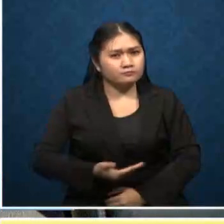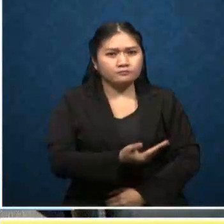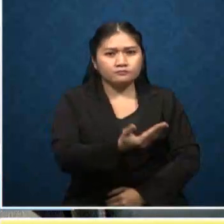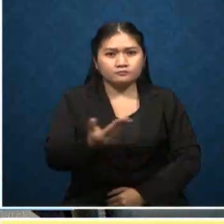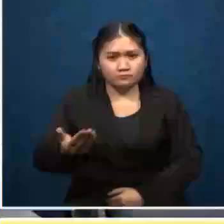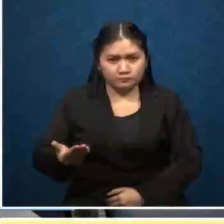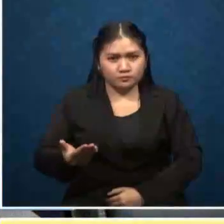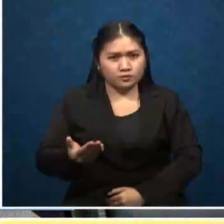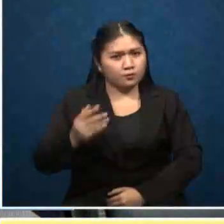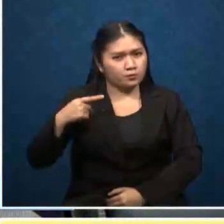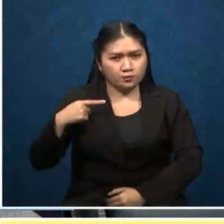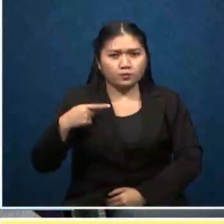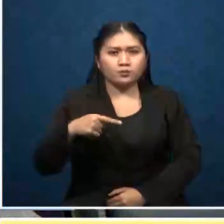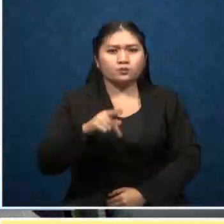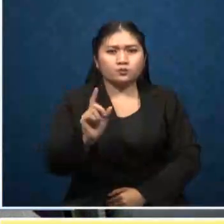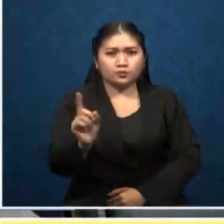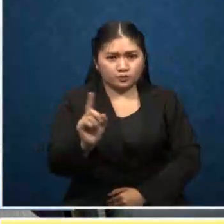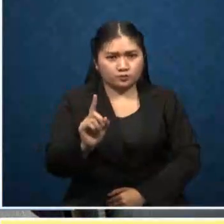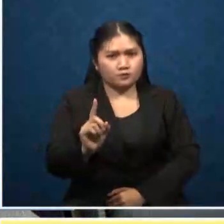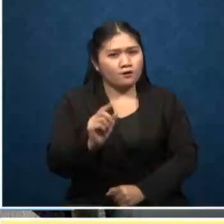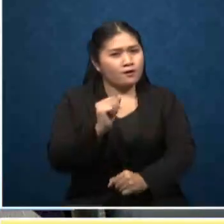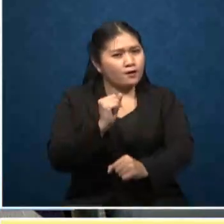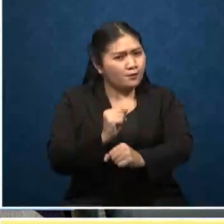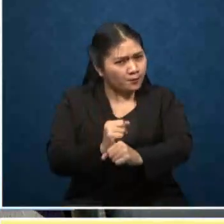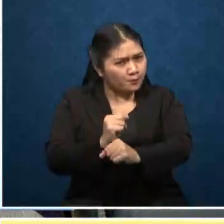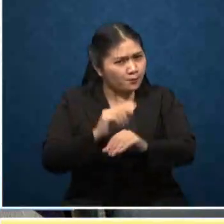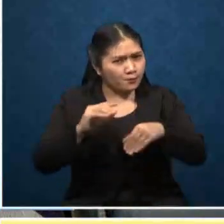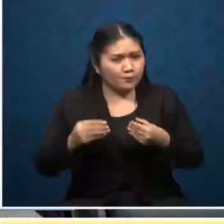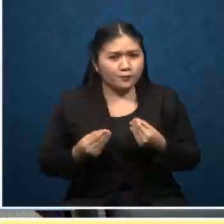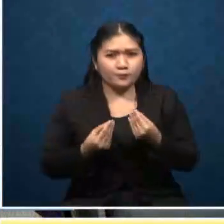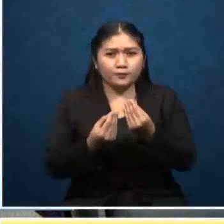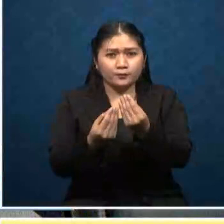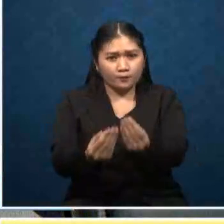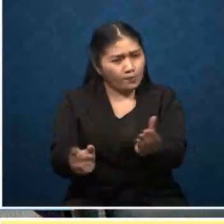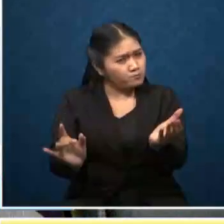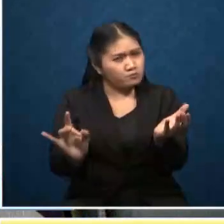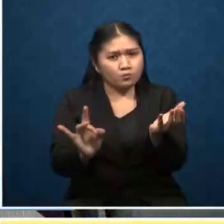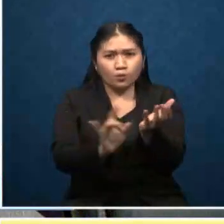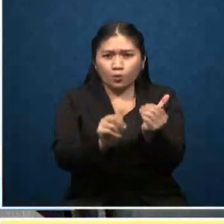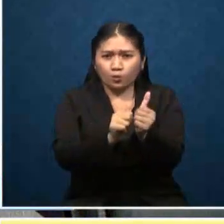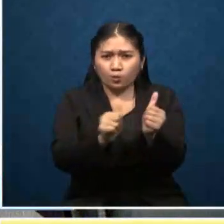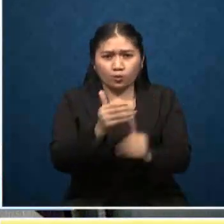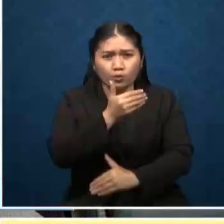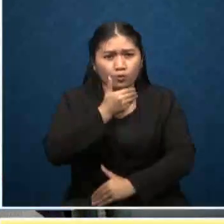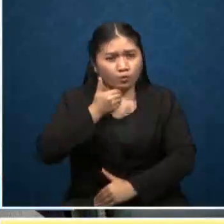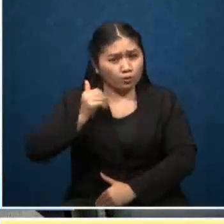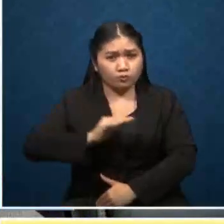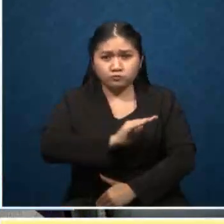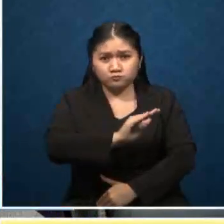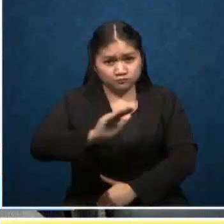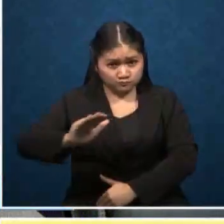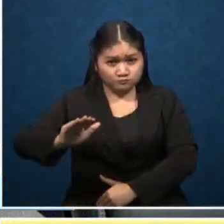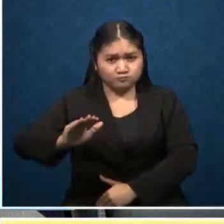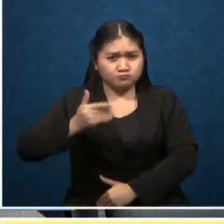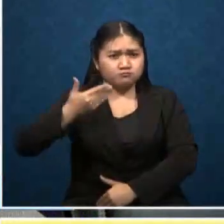เป็นประโยชน์แล้วกทำไปเพื่อให้เกิดคุณค่าในคุณงามความดีของท่านผมจำได้วาเมื่อ